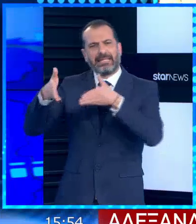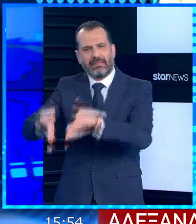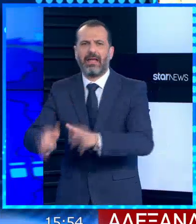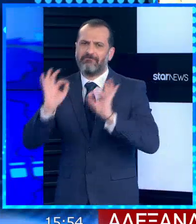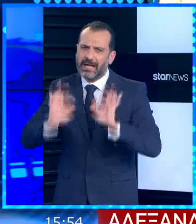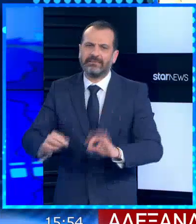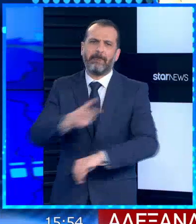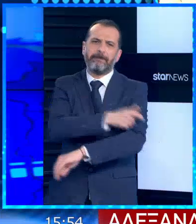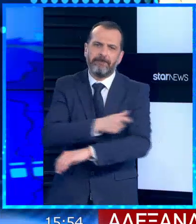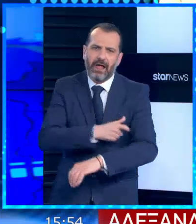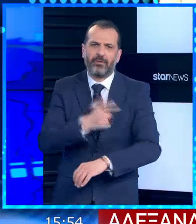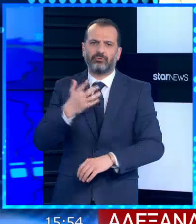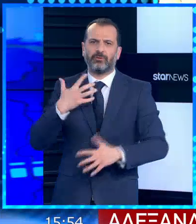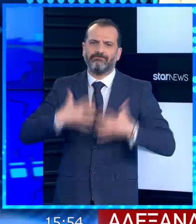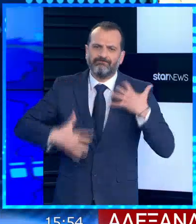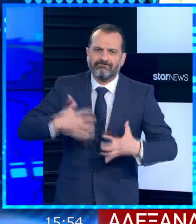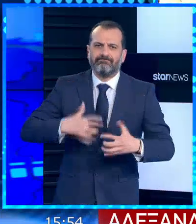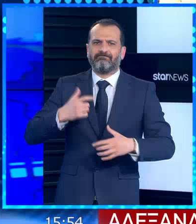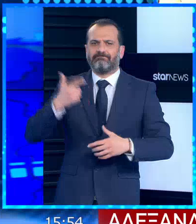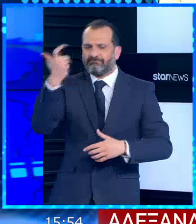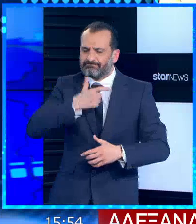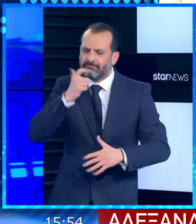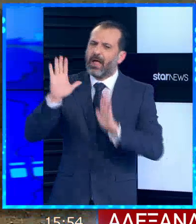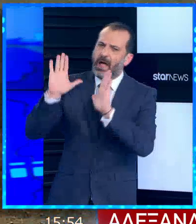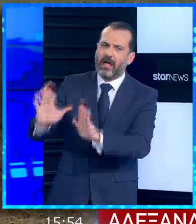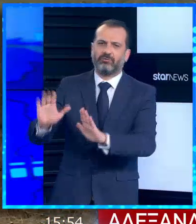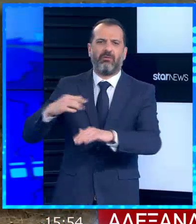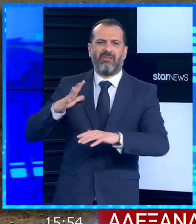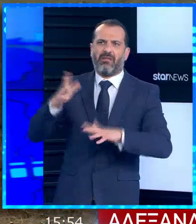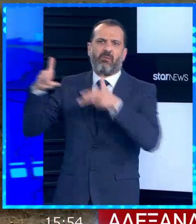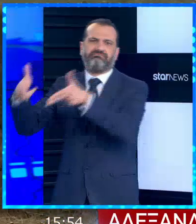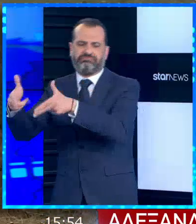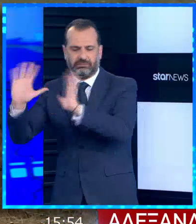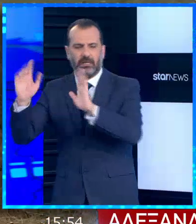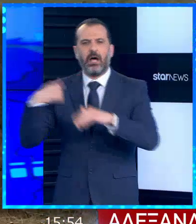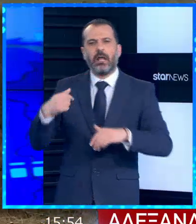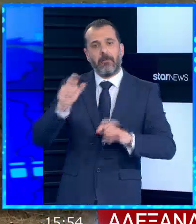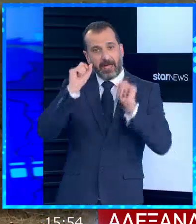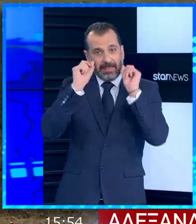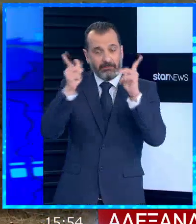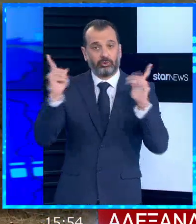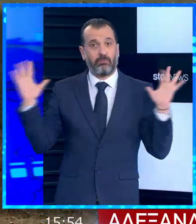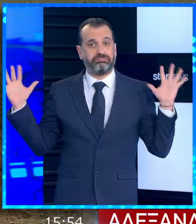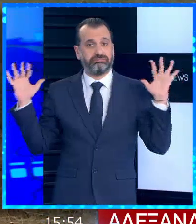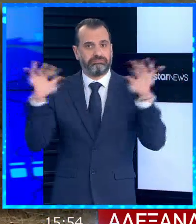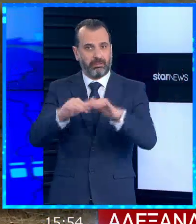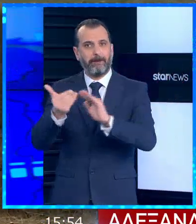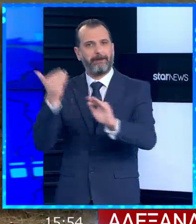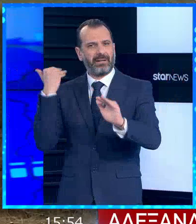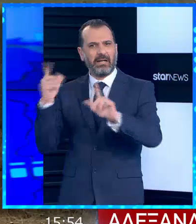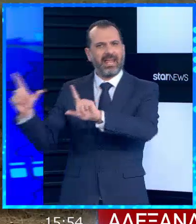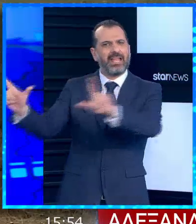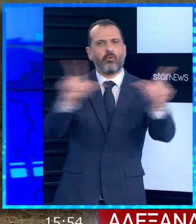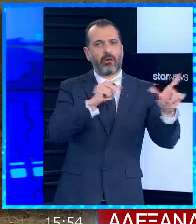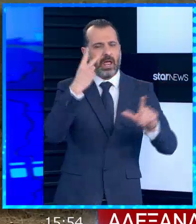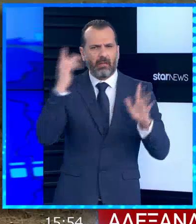τον πόνο τους, διότι και για αυτούς είναι πάρα πολύ δύσκολες στιγμές. Κρατώ πάντως την εντυπωσιακή προσέλευση που μας έδειχνες, πάρα πολλοί